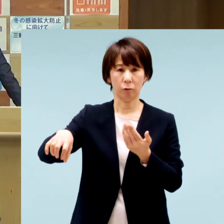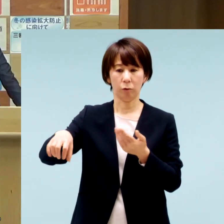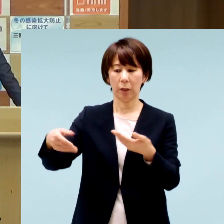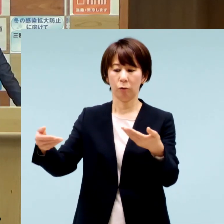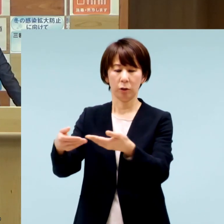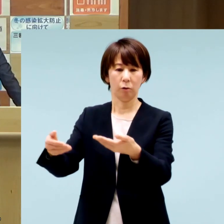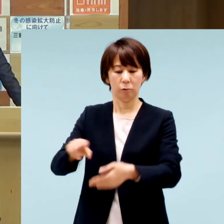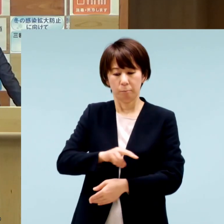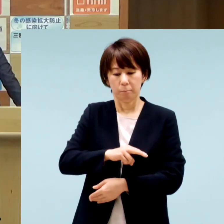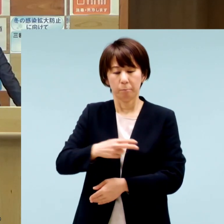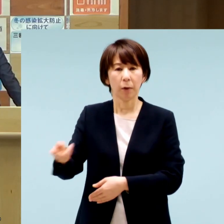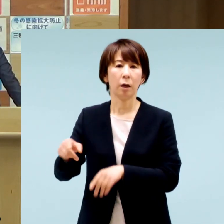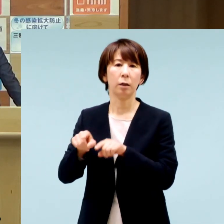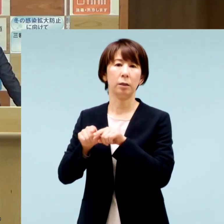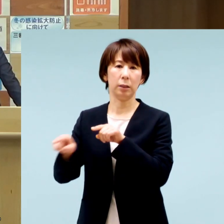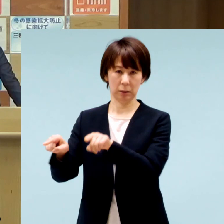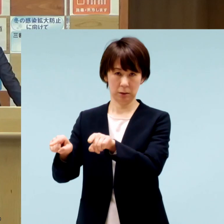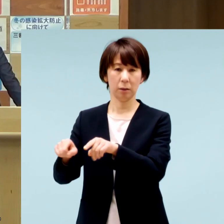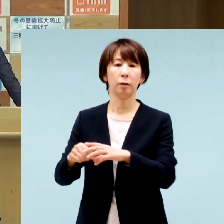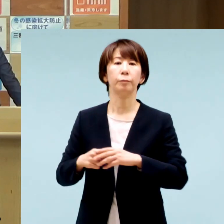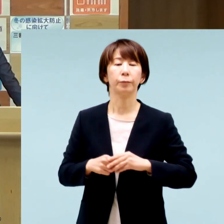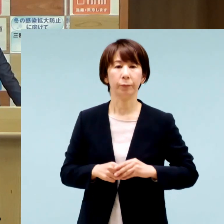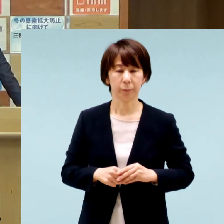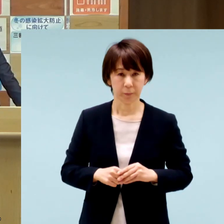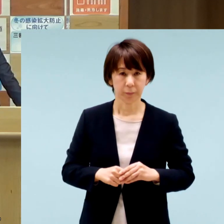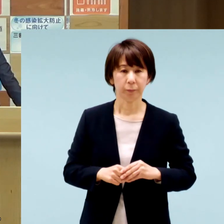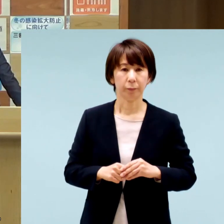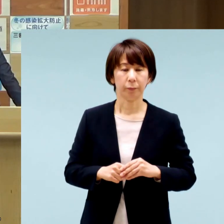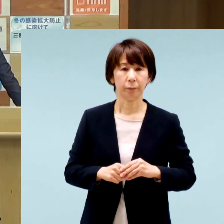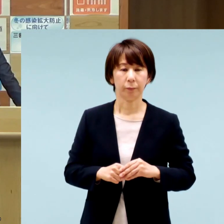したところであります。当然学院